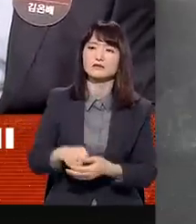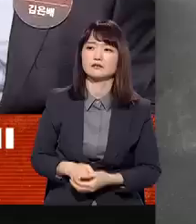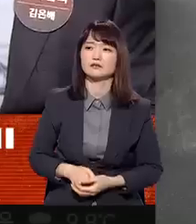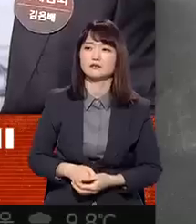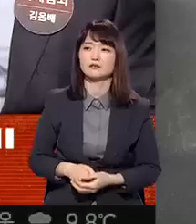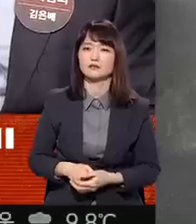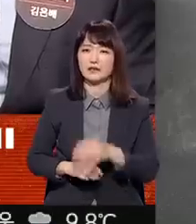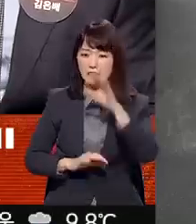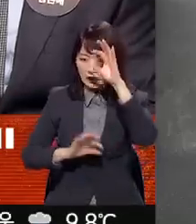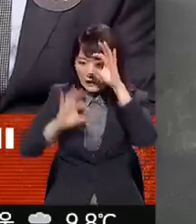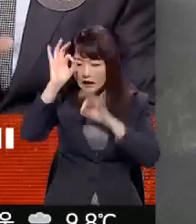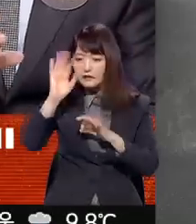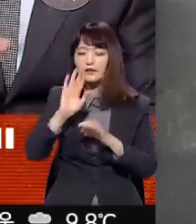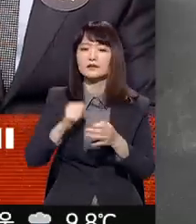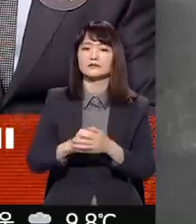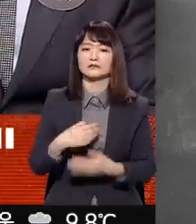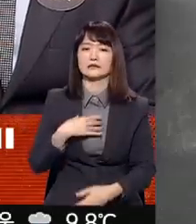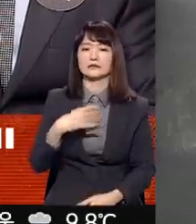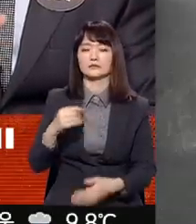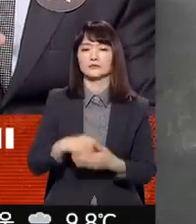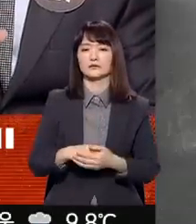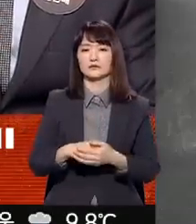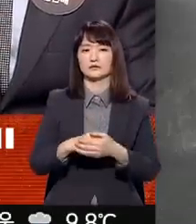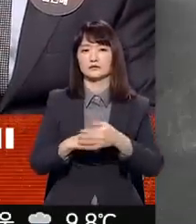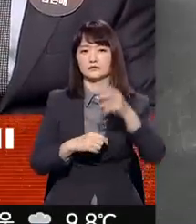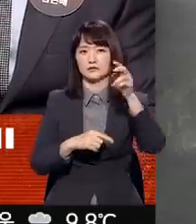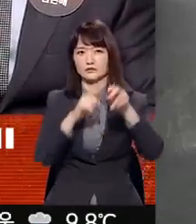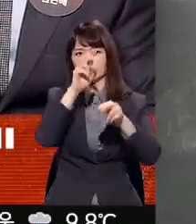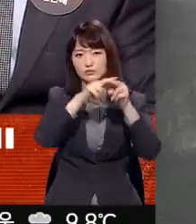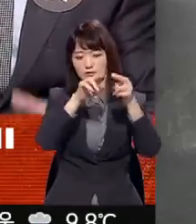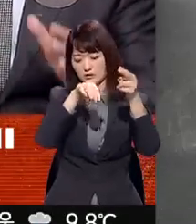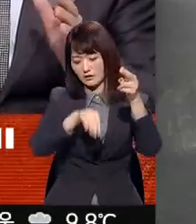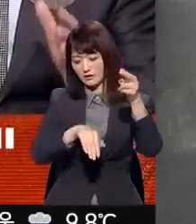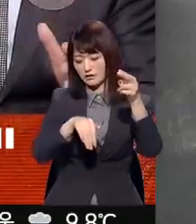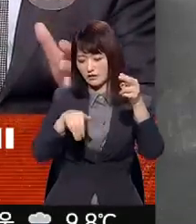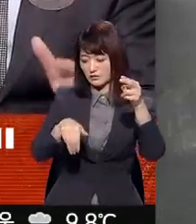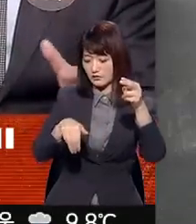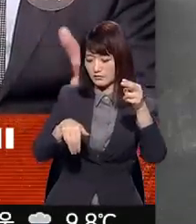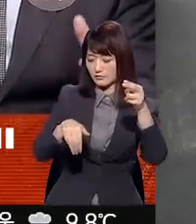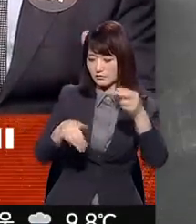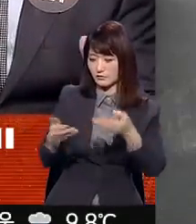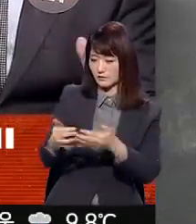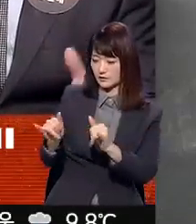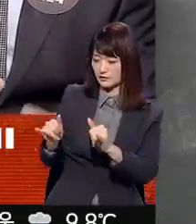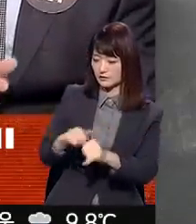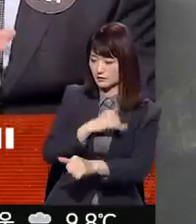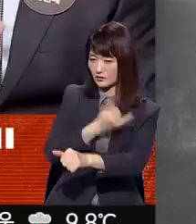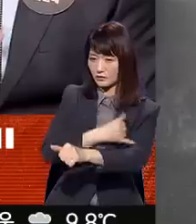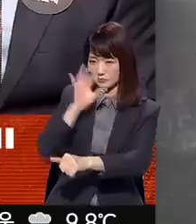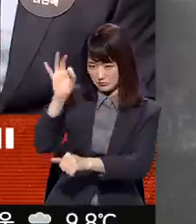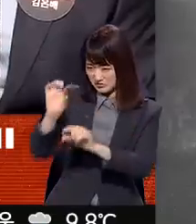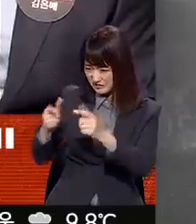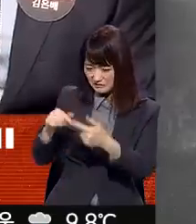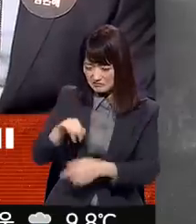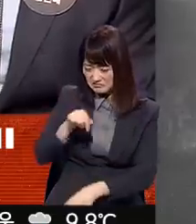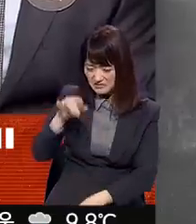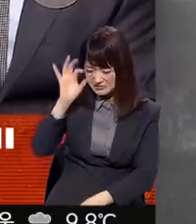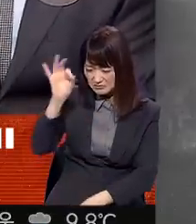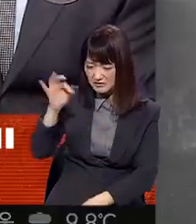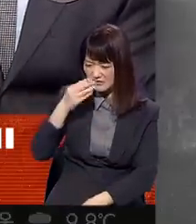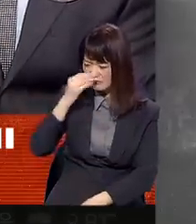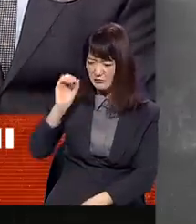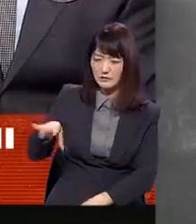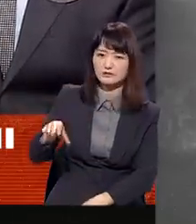아니고 고의적인 거거든요. 그러면 자기 밑에 있는 부하 직원들을 볼 때에 인권적 즉 사람으로 보질 않고 벌레 보듯이 했다